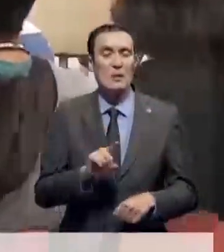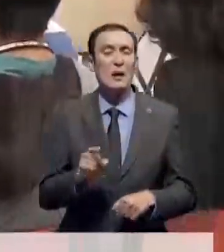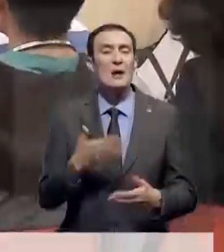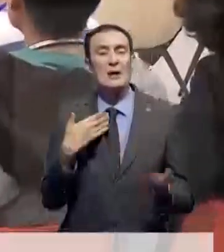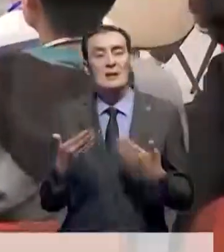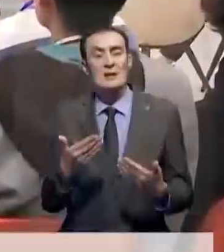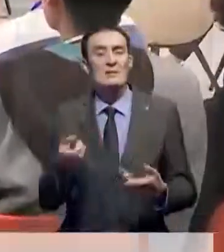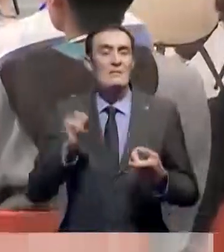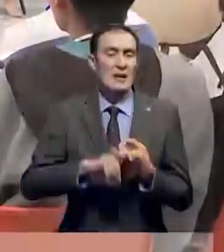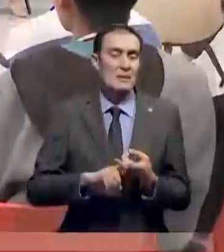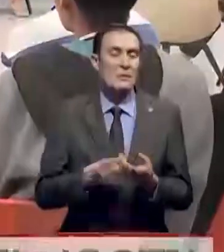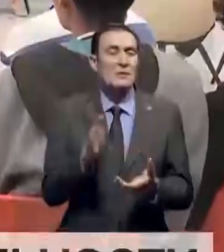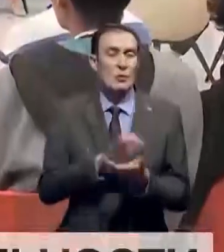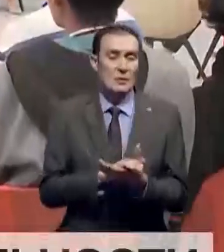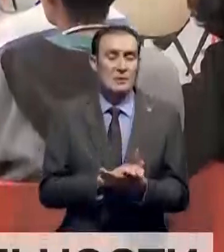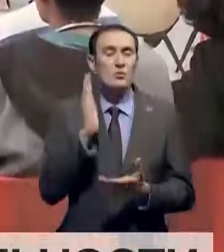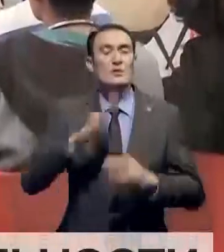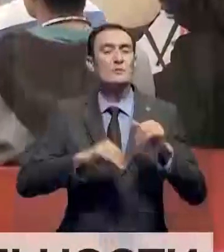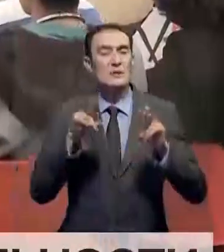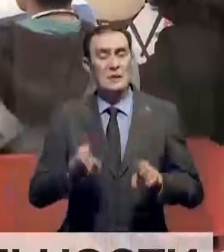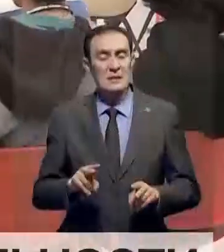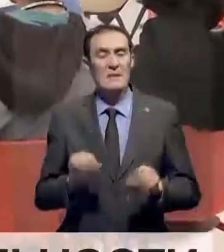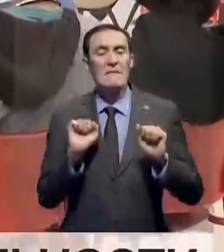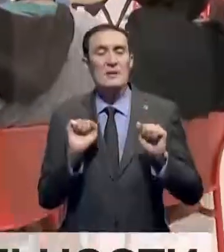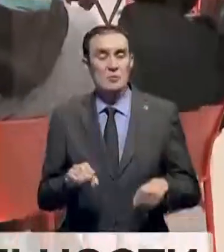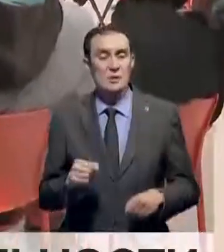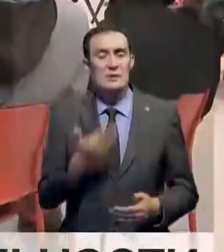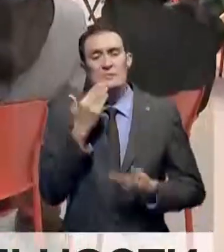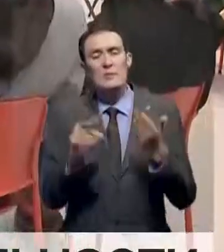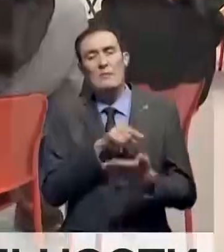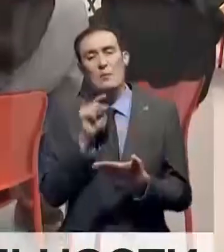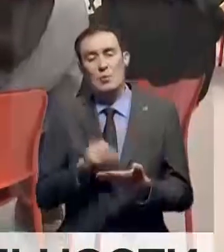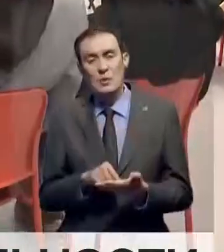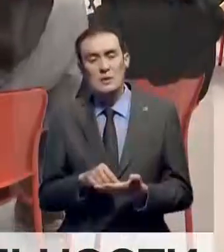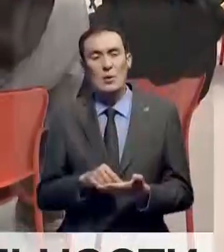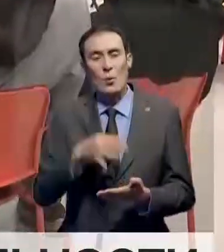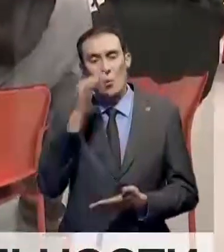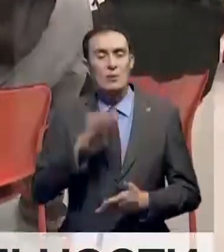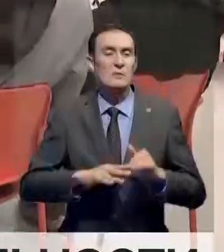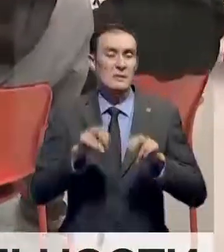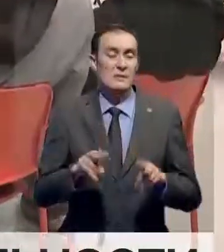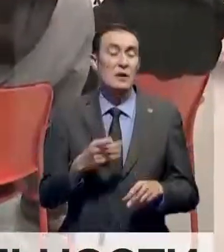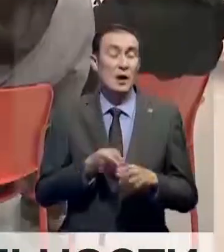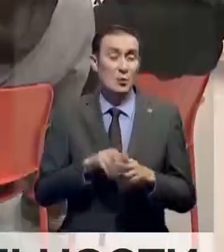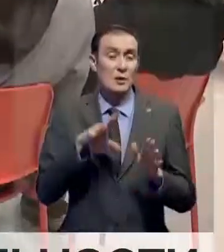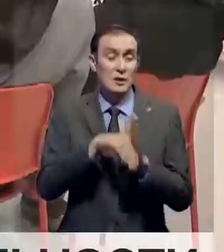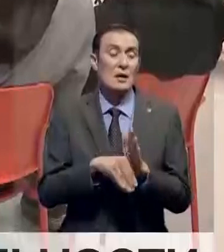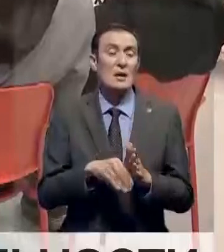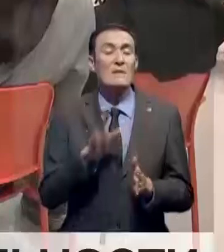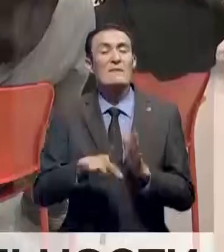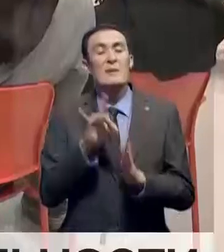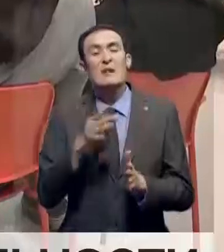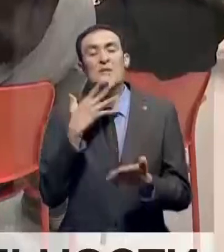налаживания социальных связей. Будущие специалисты, не теряя возможности, задают вопросы профессионалам, среди которых, как выбрать